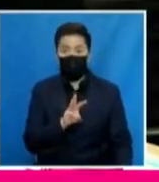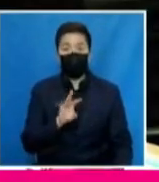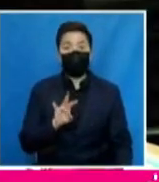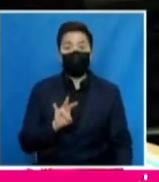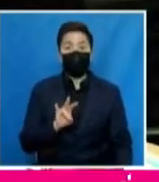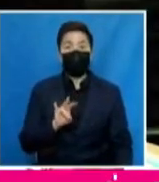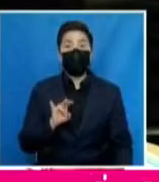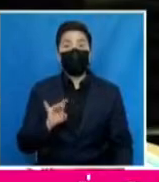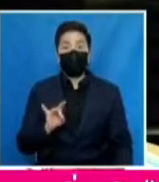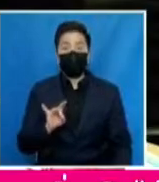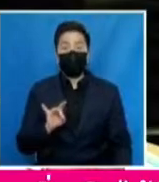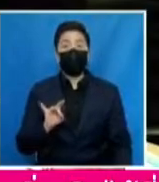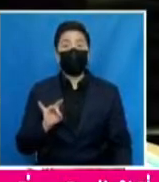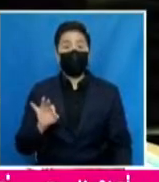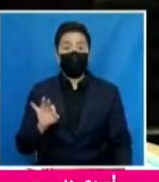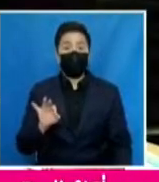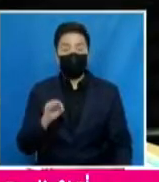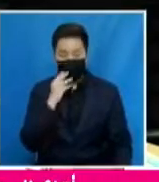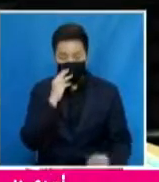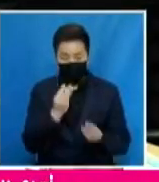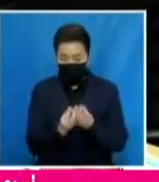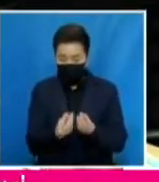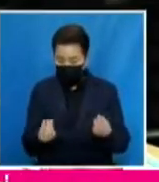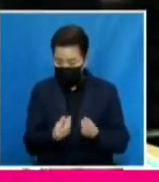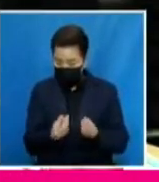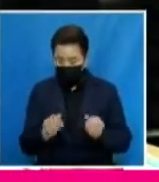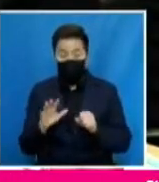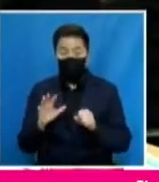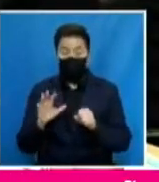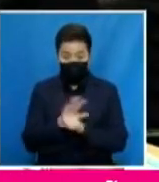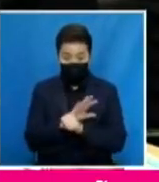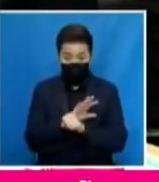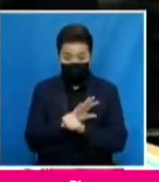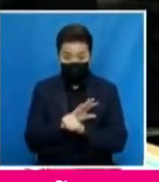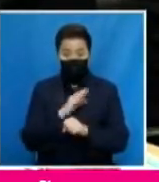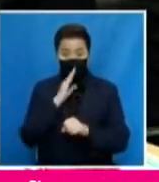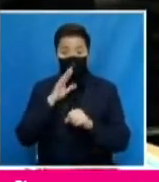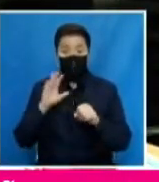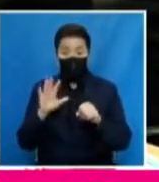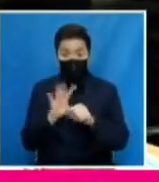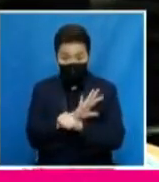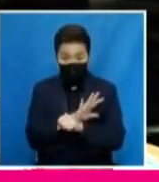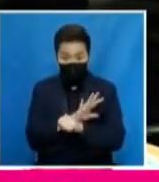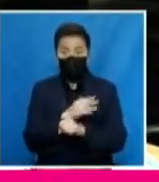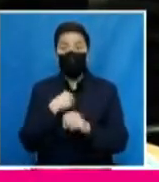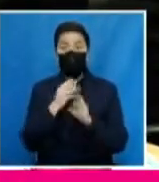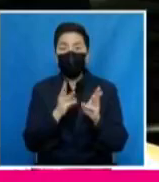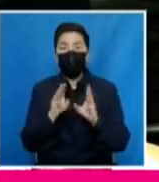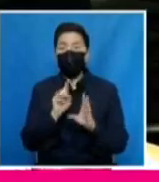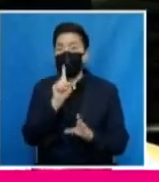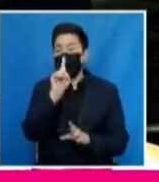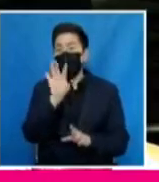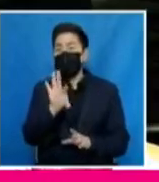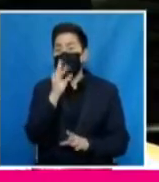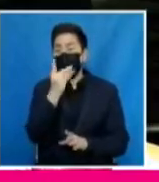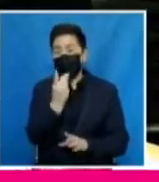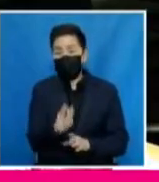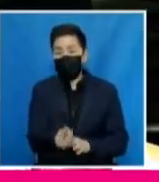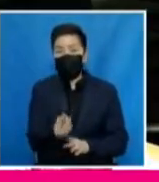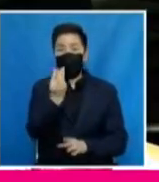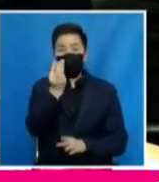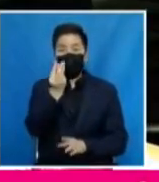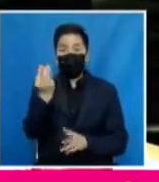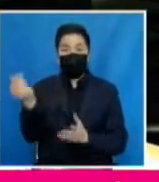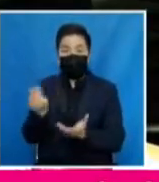6 7 8 9ครบหรือไม่จากนั้นจะใช้วิธีสุ่มตัวอย่างมา1ลูกเพื่อชั่งน้